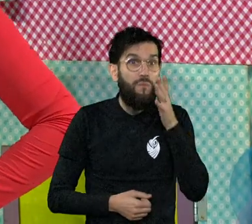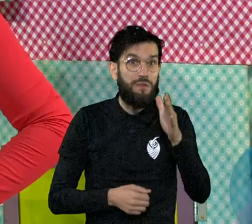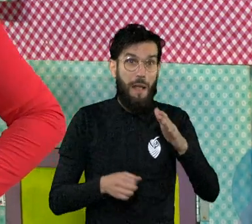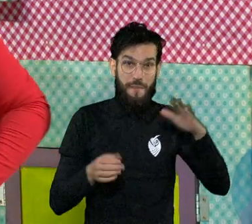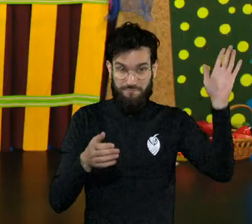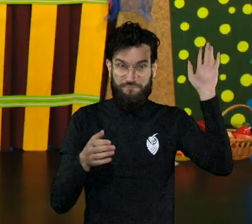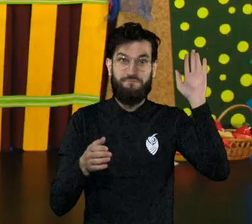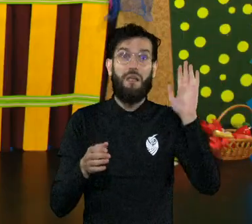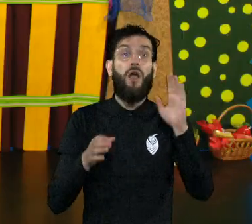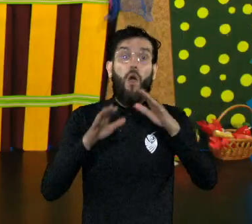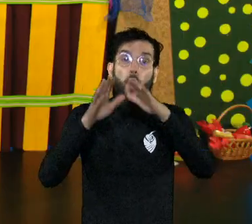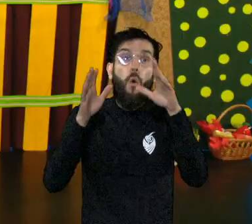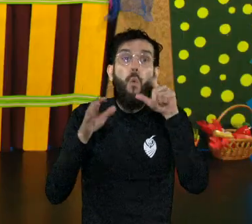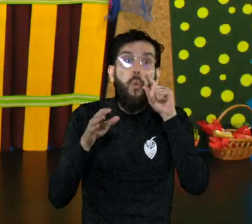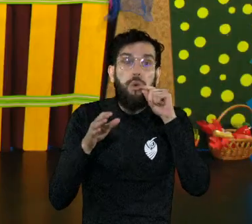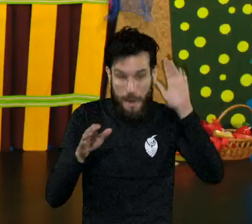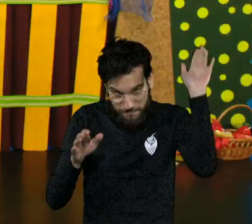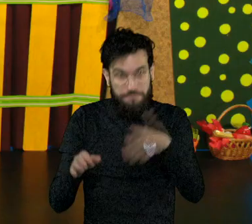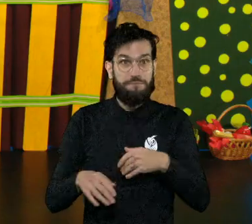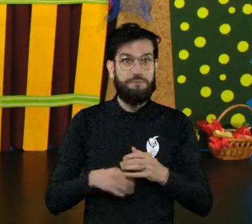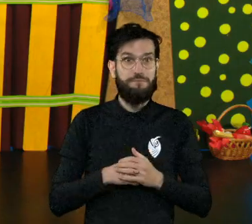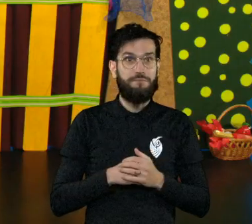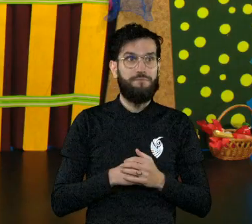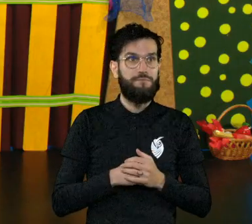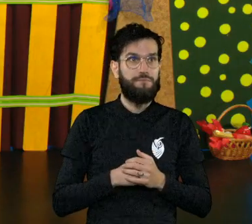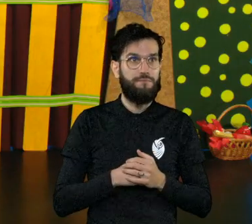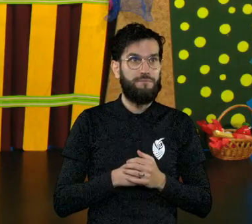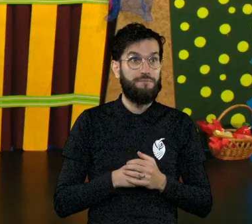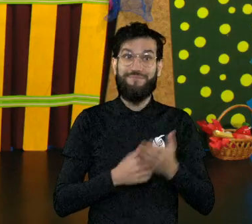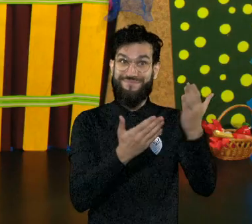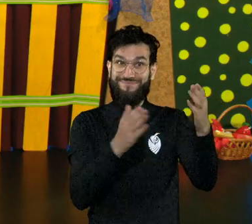chvoste. Čože? A to sa ako robí? No, veď takto.